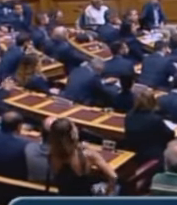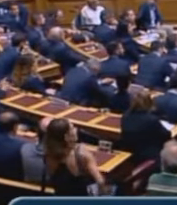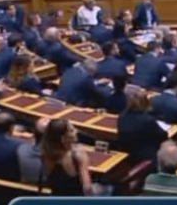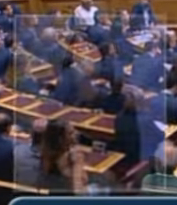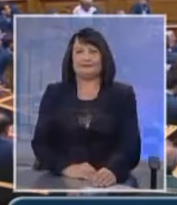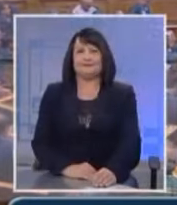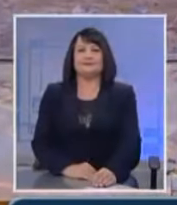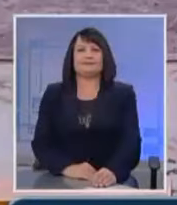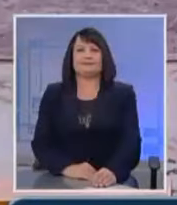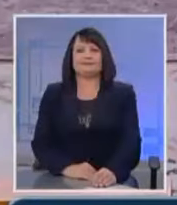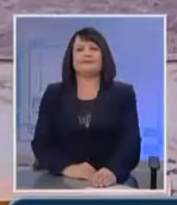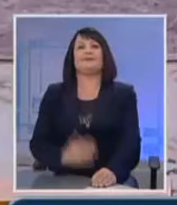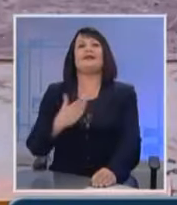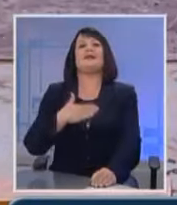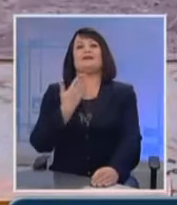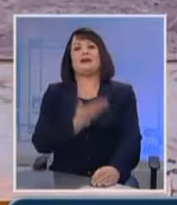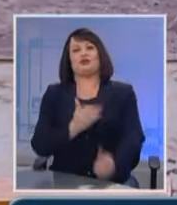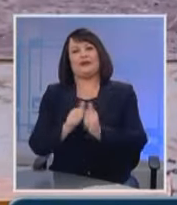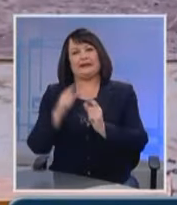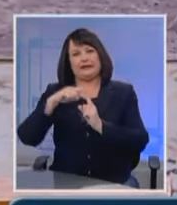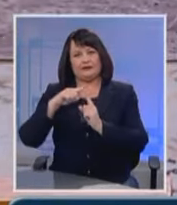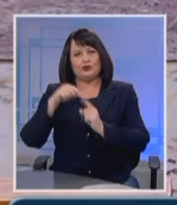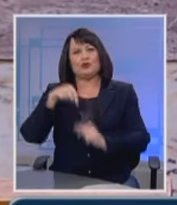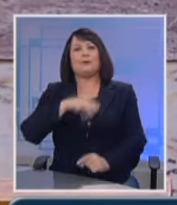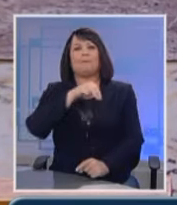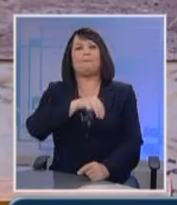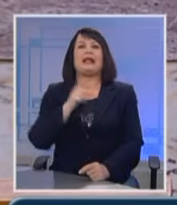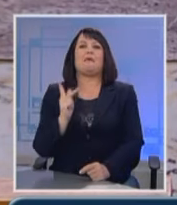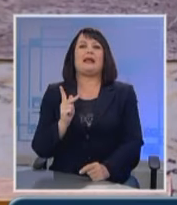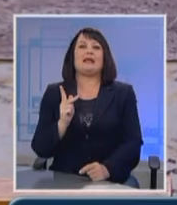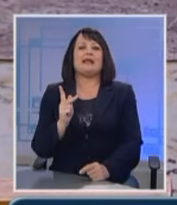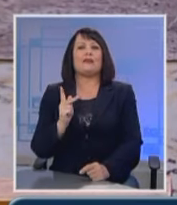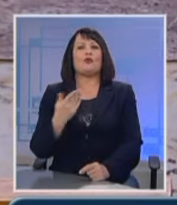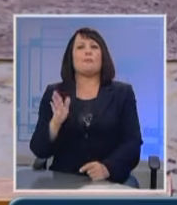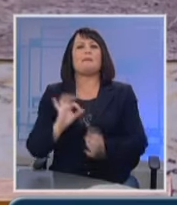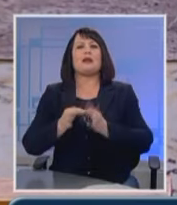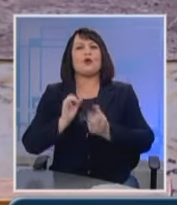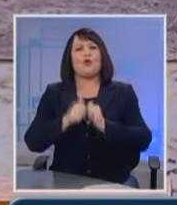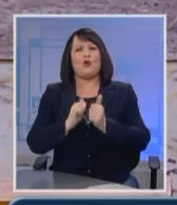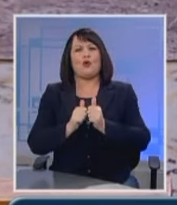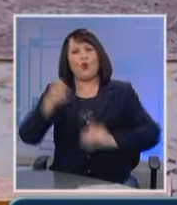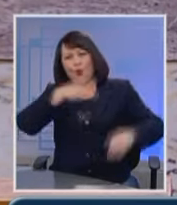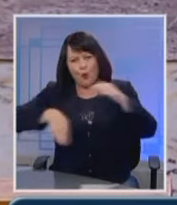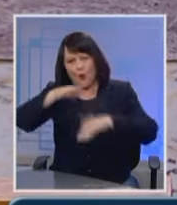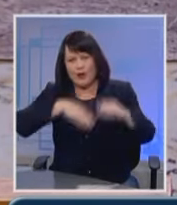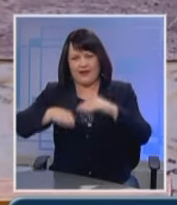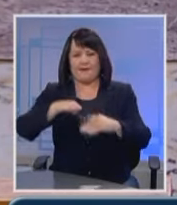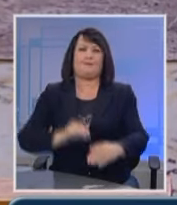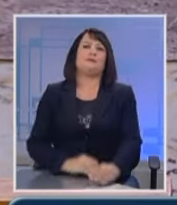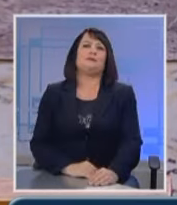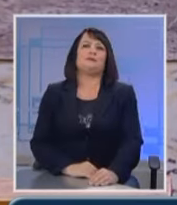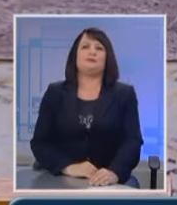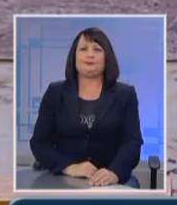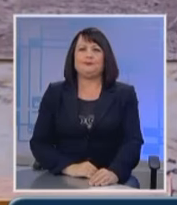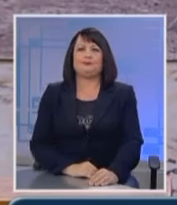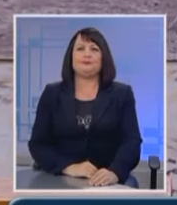Ευχαριστώ τον κύριο Τριανταφύλου. Το λόγο τώρα έχει η κυρία Μαρία Καλπακίδου, παραολυμπιακή αθλήτρια κολύμβησης.